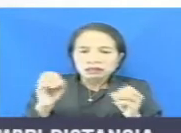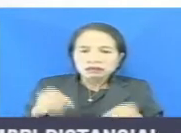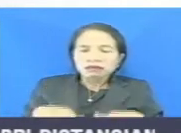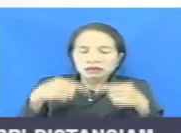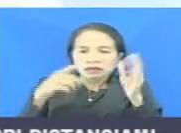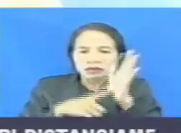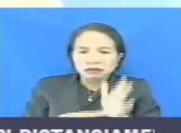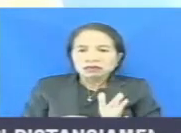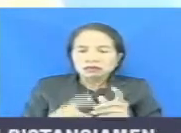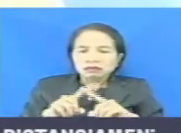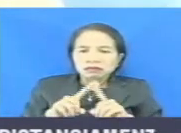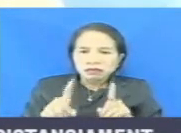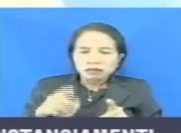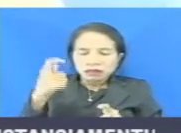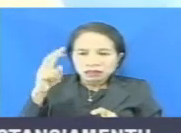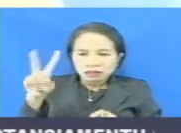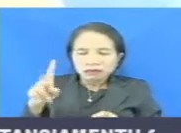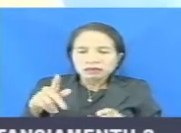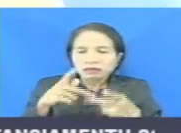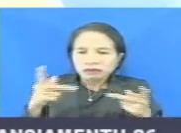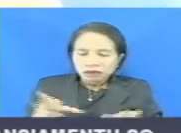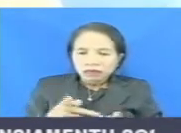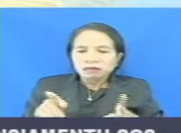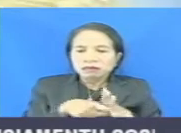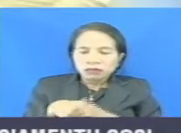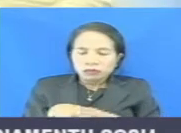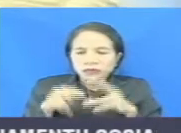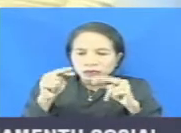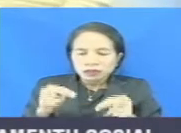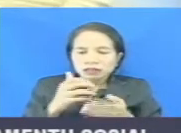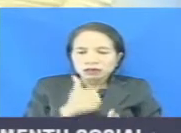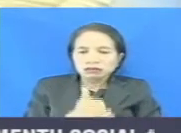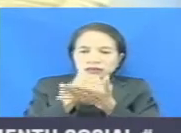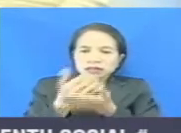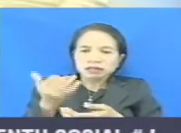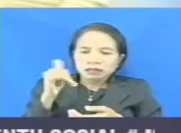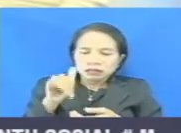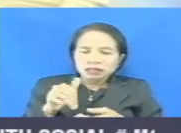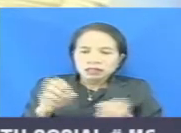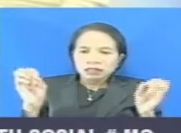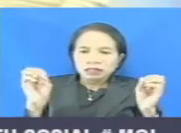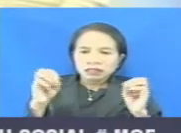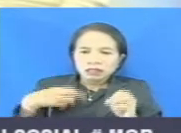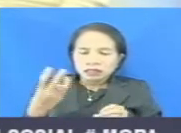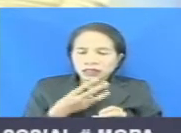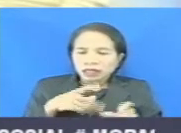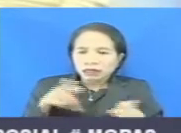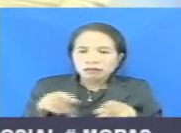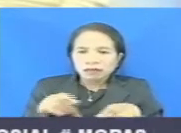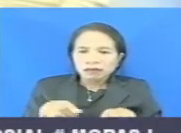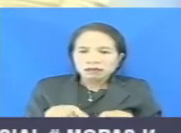televisão ne buat se fatin publiku ida nebe mak persija fasilitasira ida pois ita la pro emasir nebe